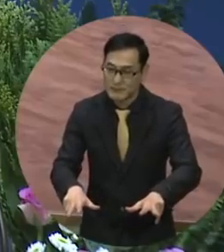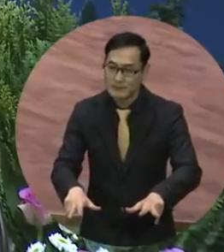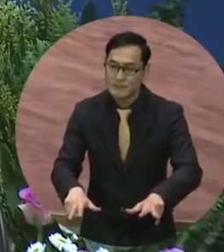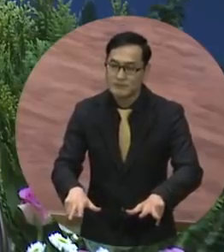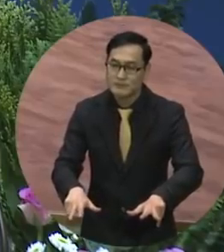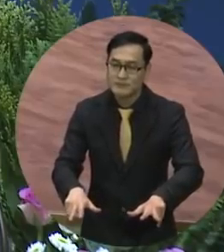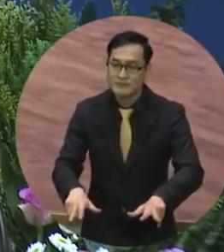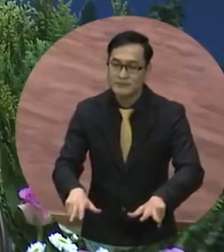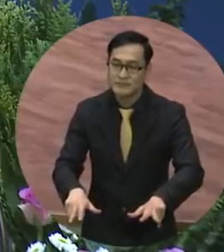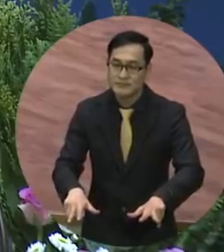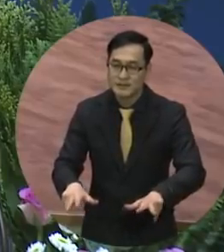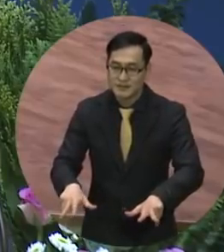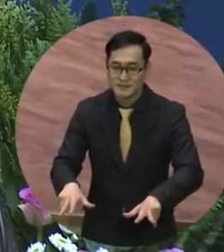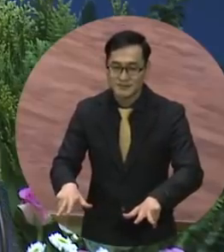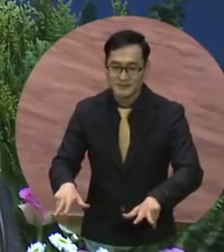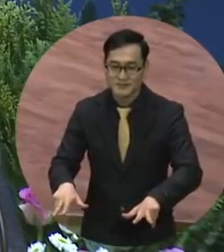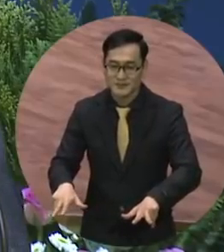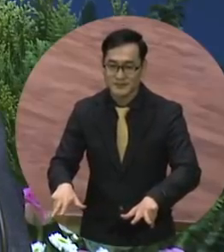토일로 진내놔라.